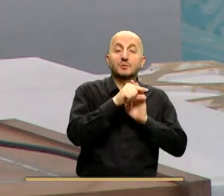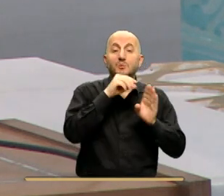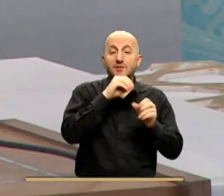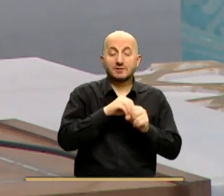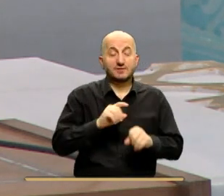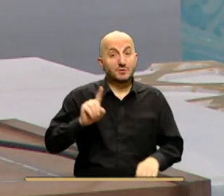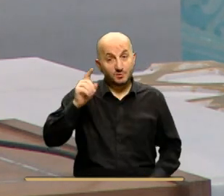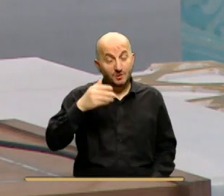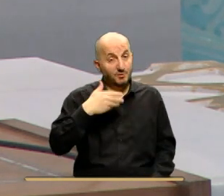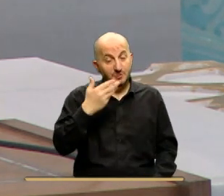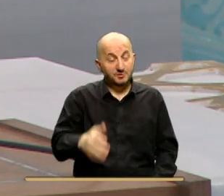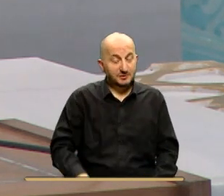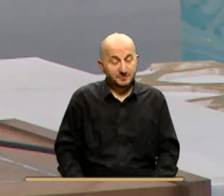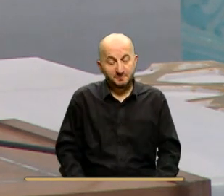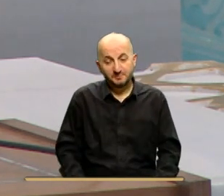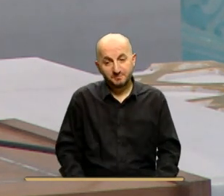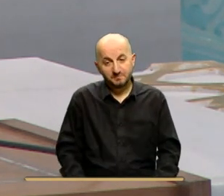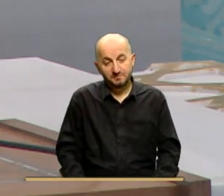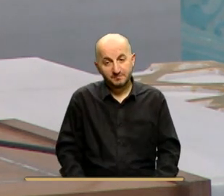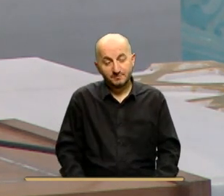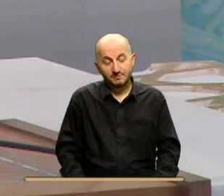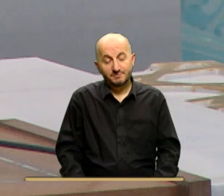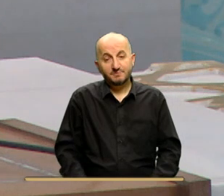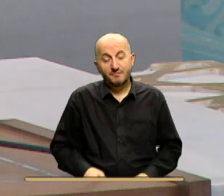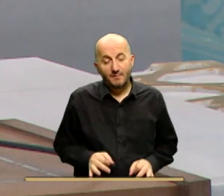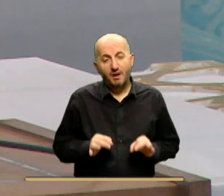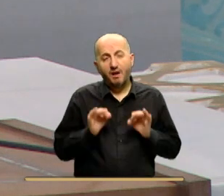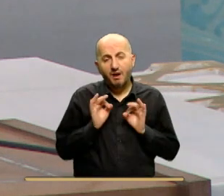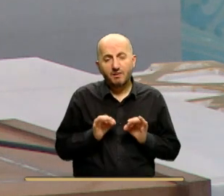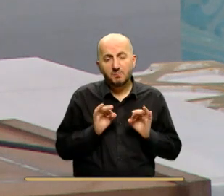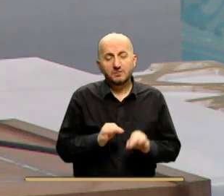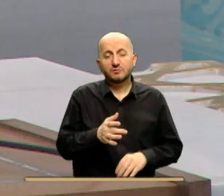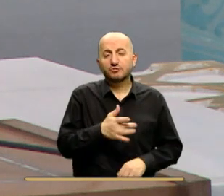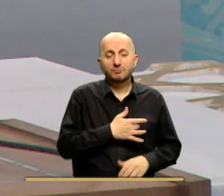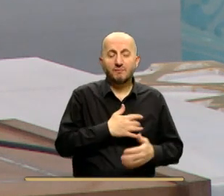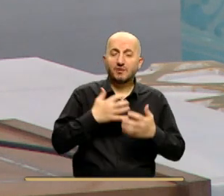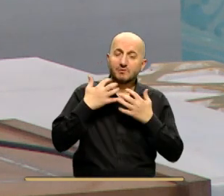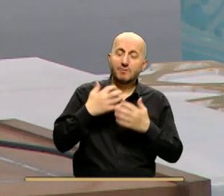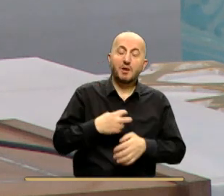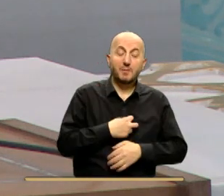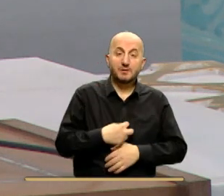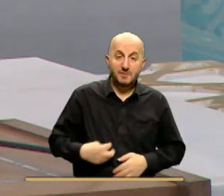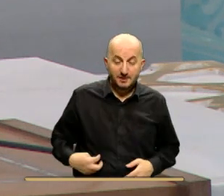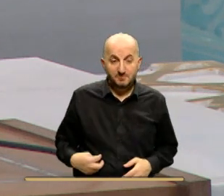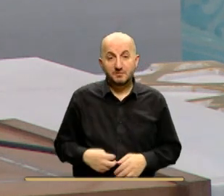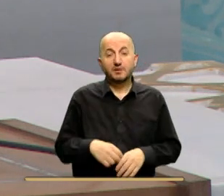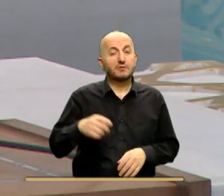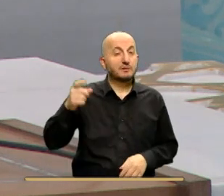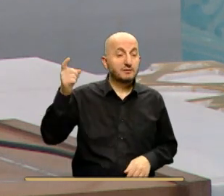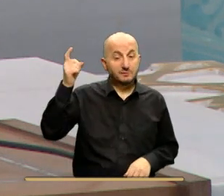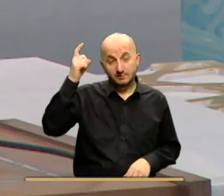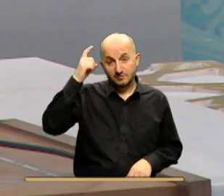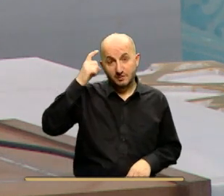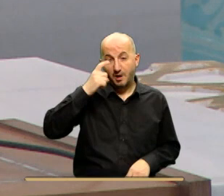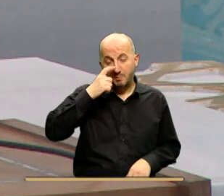Rabbimiz. Aziz kardeşlerim, elbette ki şefkat ve merhamet peygamberinin